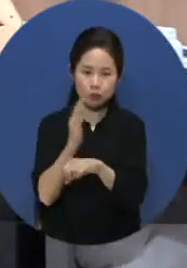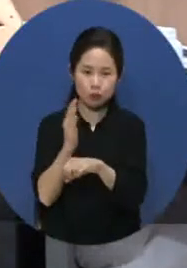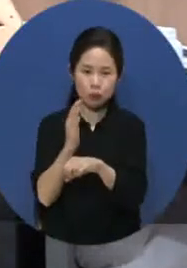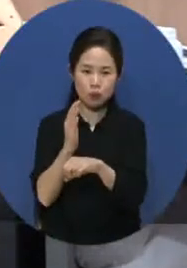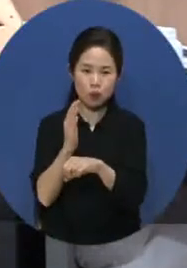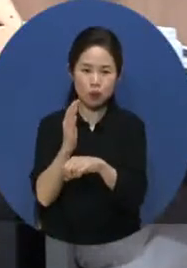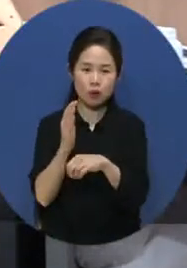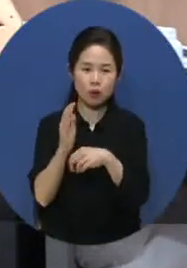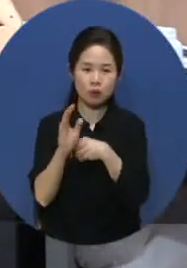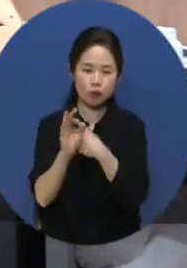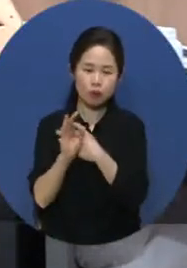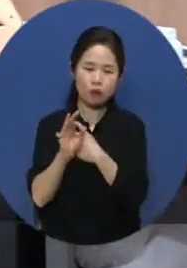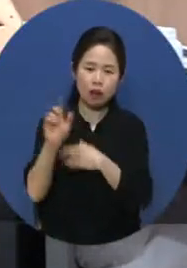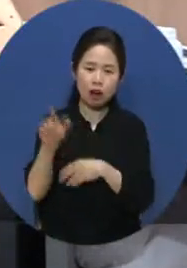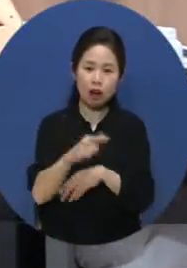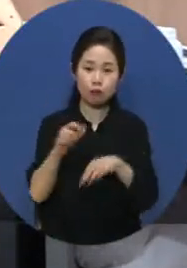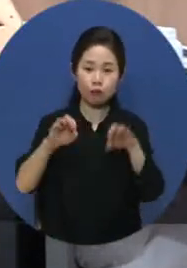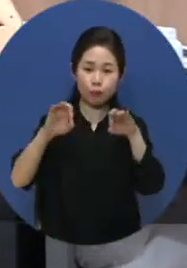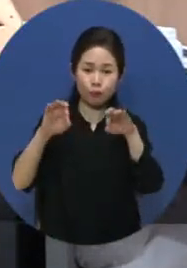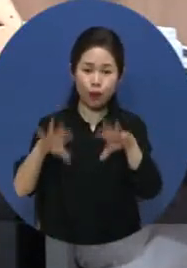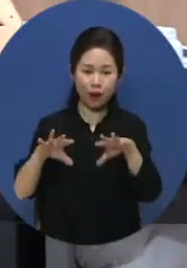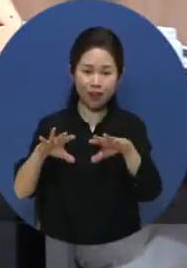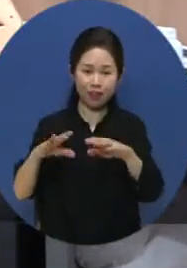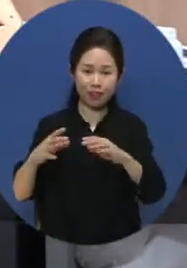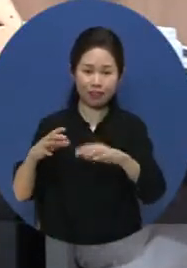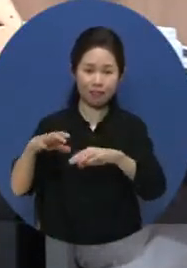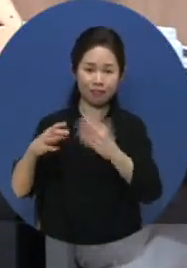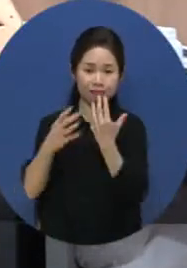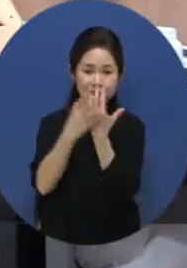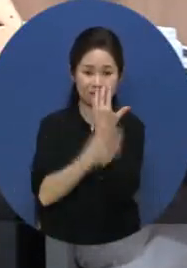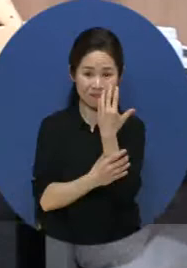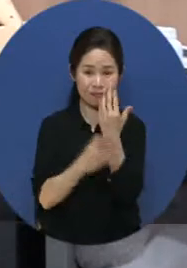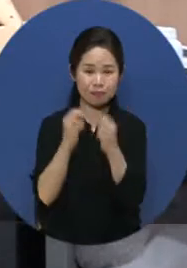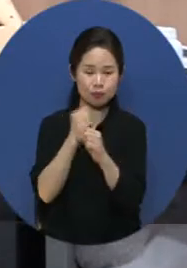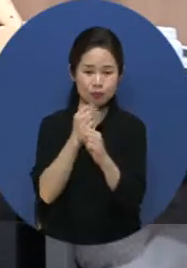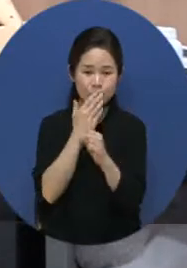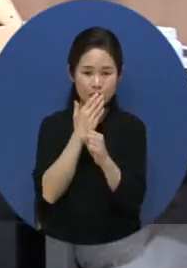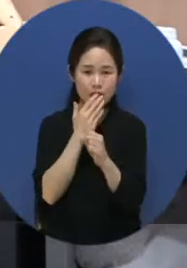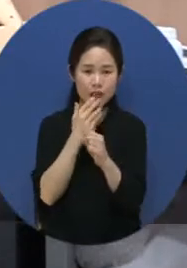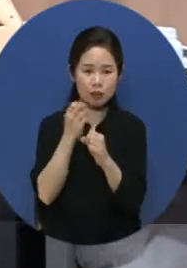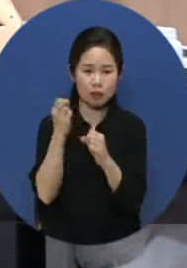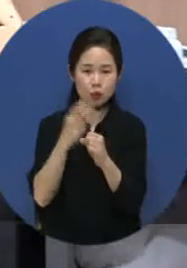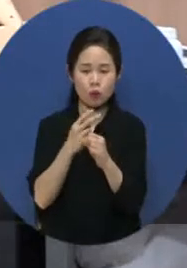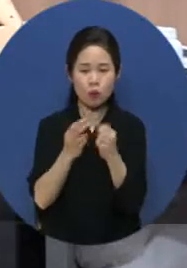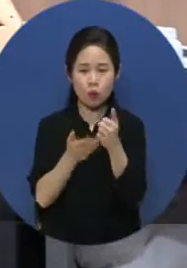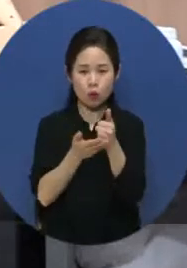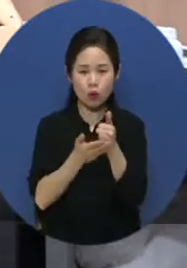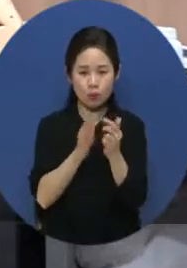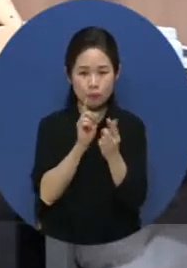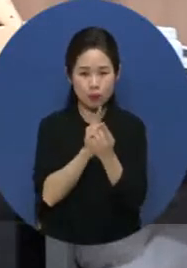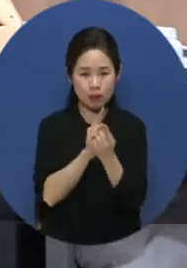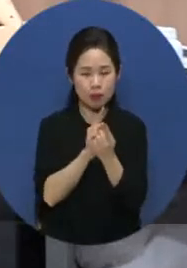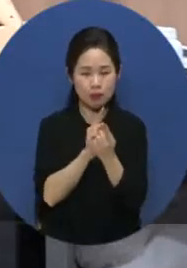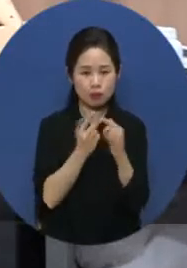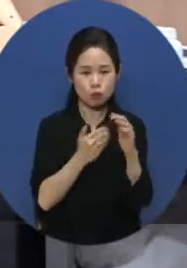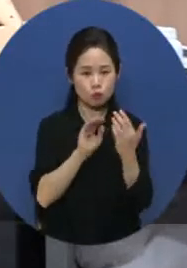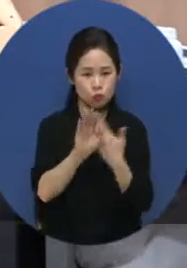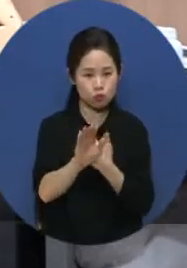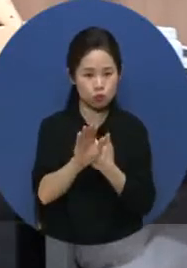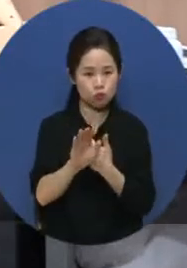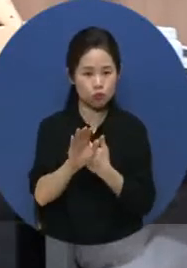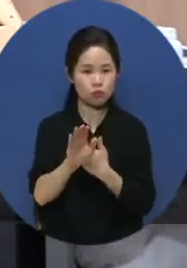맞춤형 소켓이라는 거를 만들 수 있게 되고요. 그리고 고객을 만나기 전이나 그 후에 이제 적절히 저희가 시간이 있을